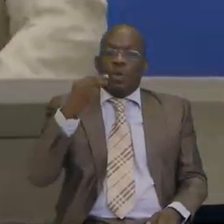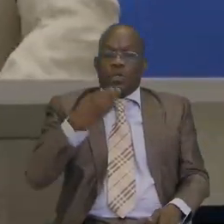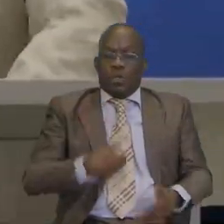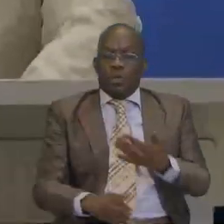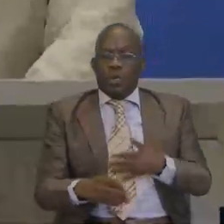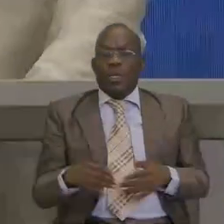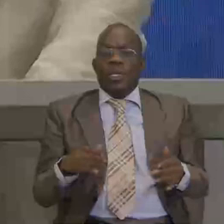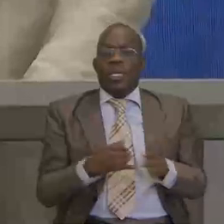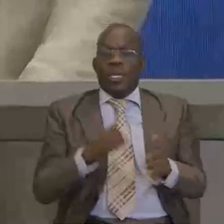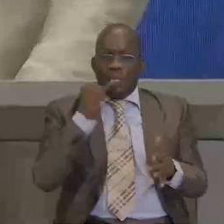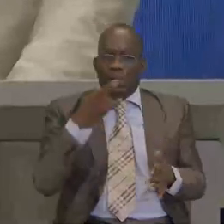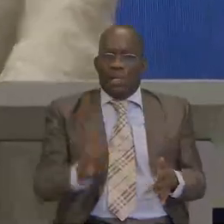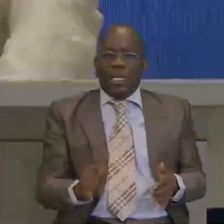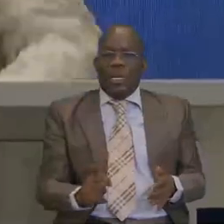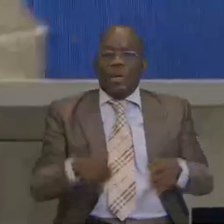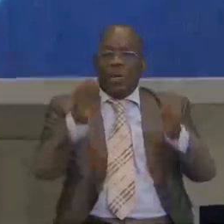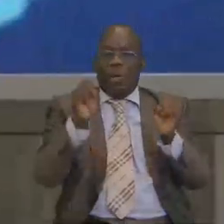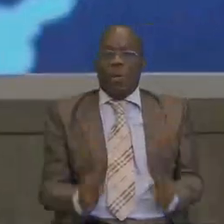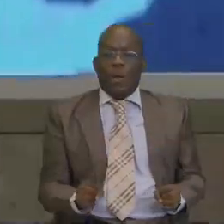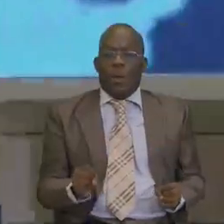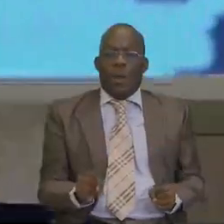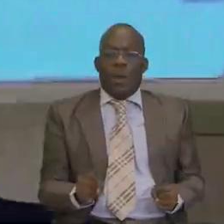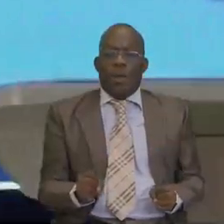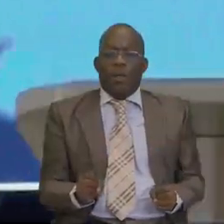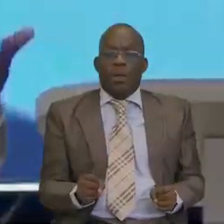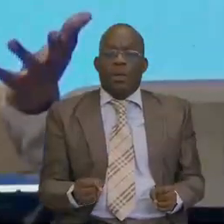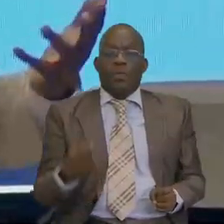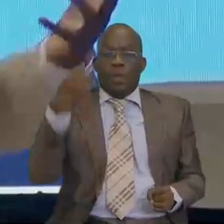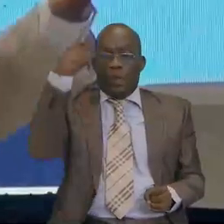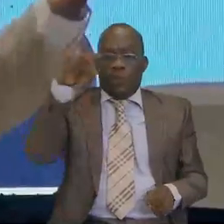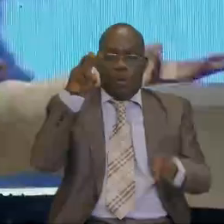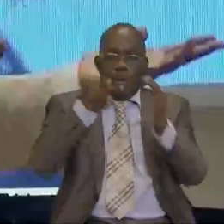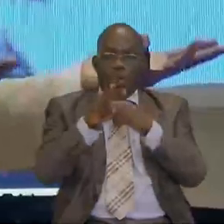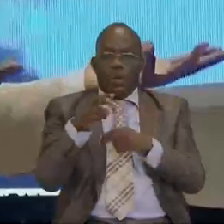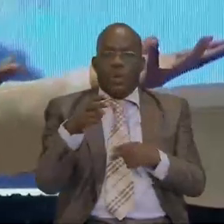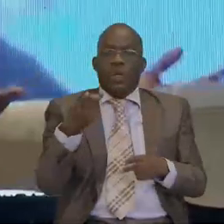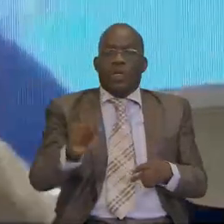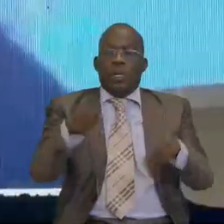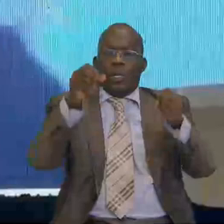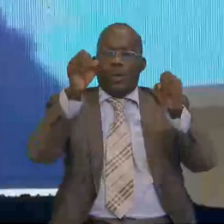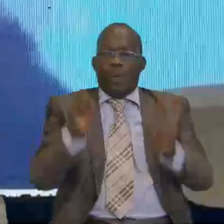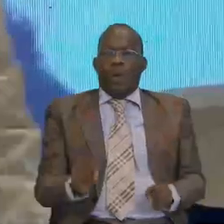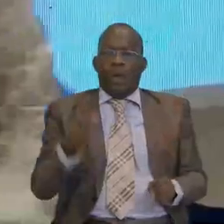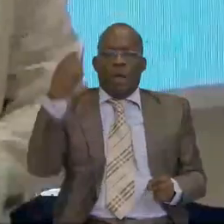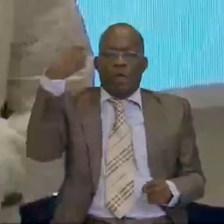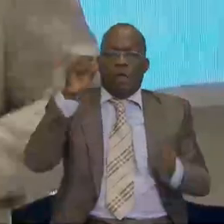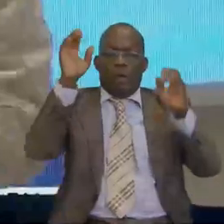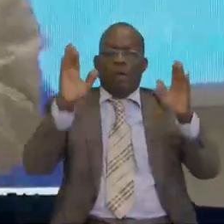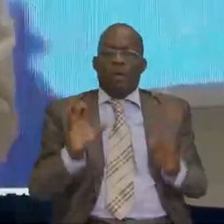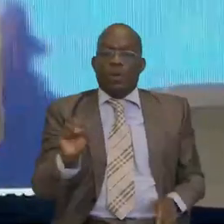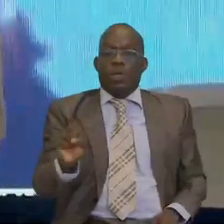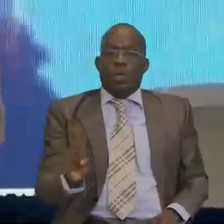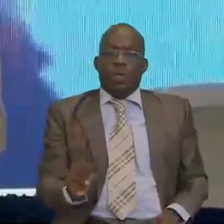Ça, c'est la puissance pour la vision. Nous avons besoin de la puissance pour produire des